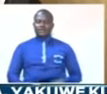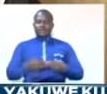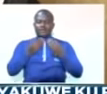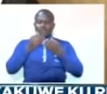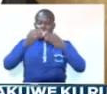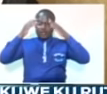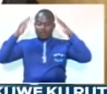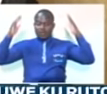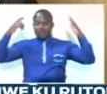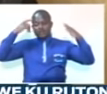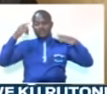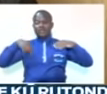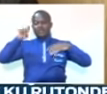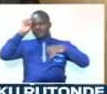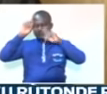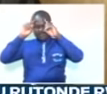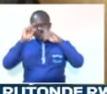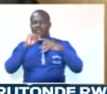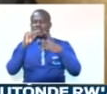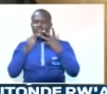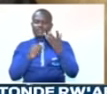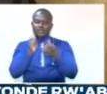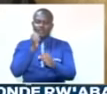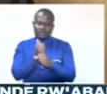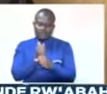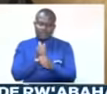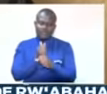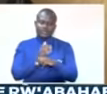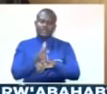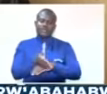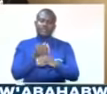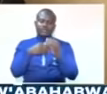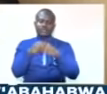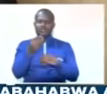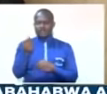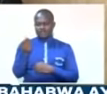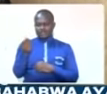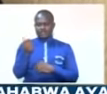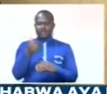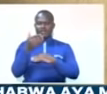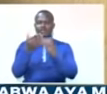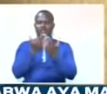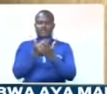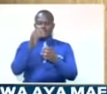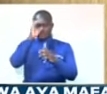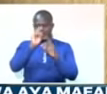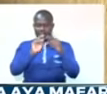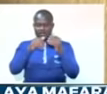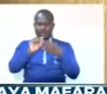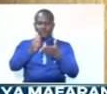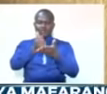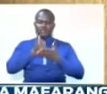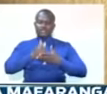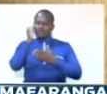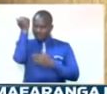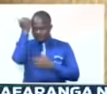bitekerezo ndanibaza ntese ntacyo nakora kirenze mitiyo. Binsaba gushaka abantu bamfasha kunyishingira